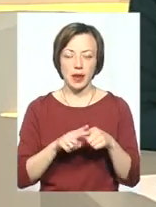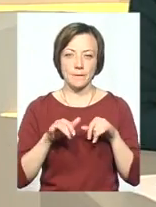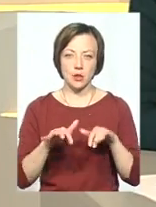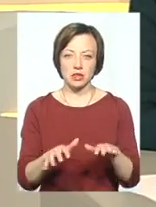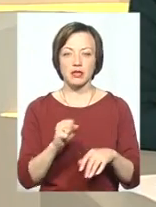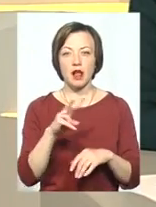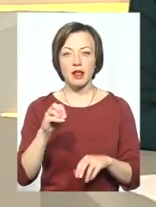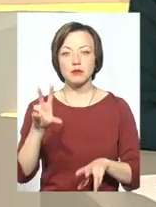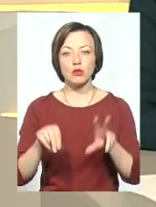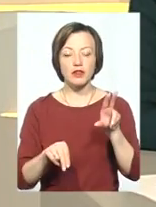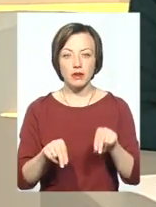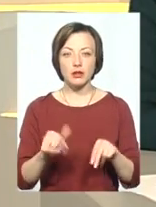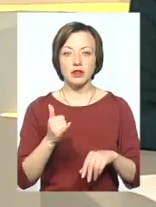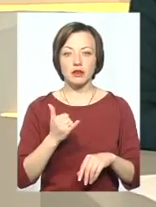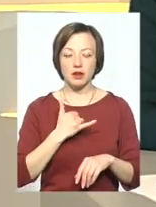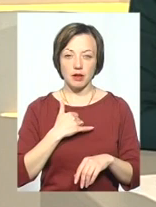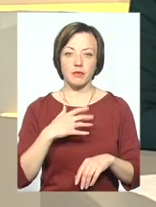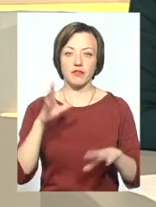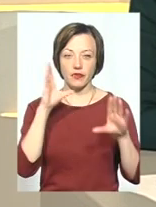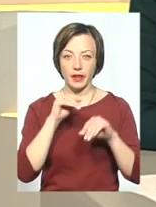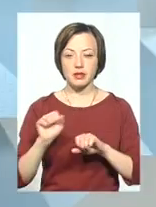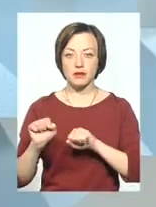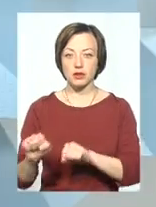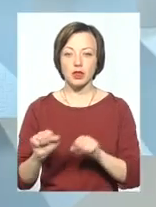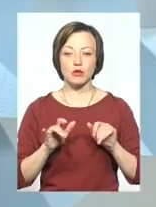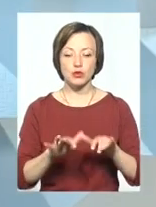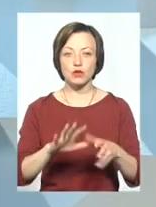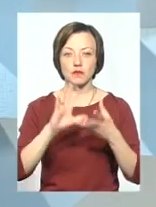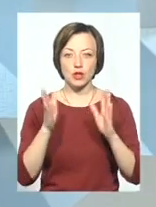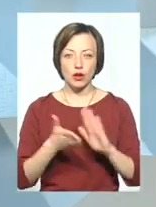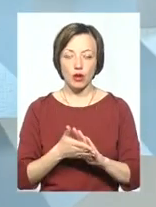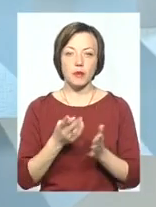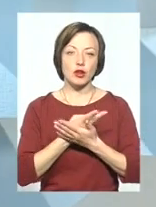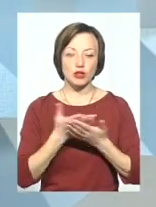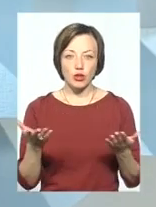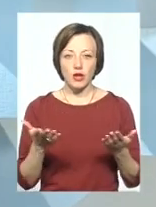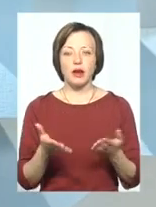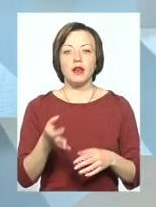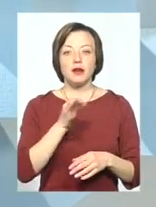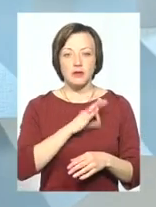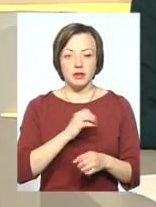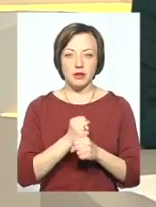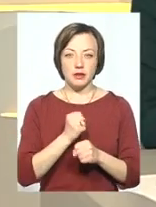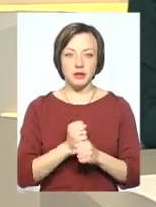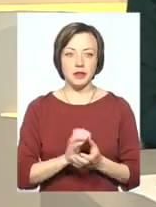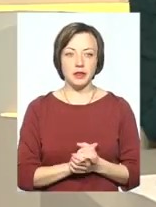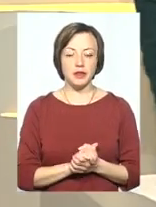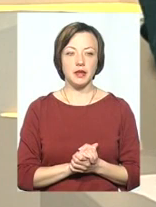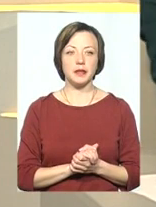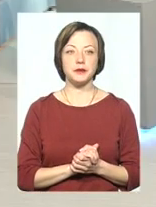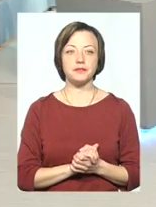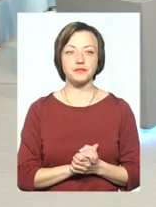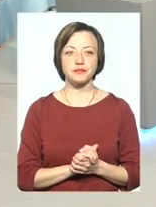процес, але сподіваємося в нас нам вдасться відстояти процедуру в цілому прозорої і ефективної роботи. В'ячеславі